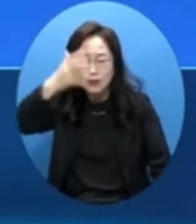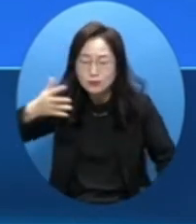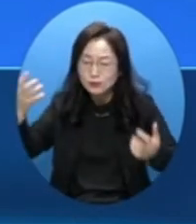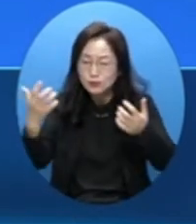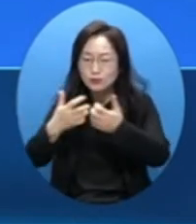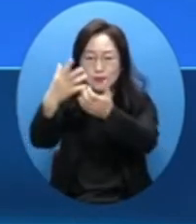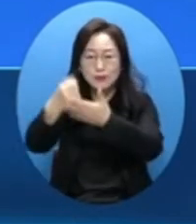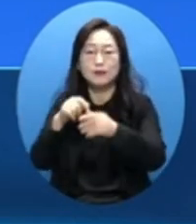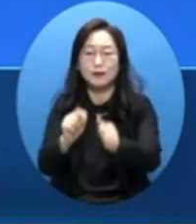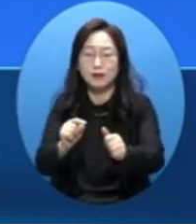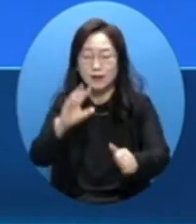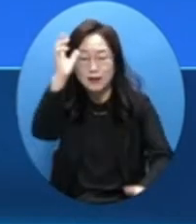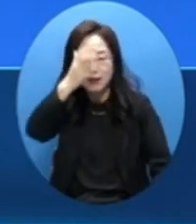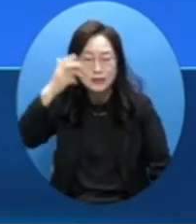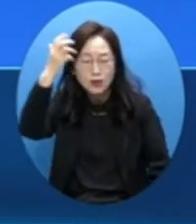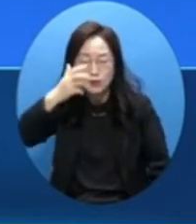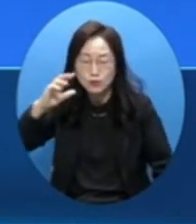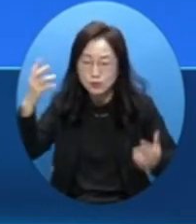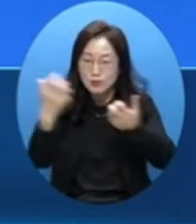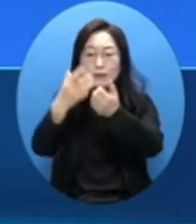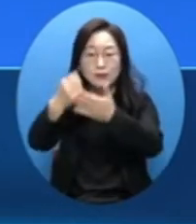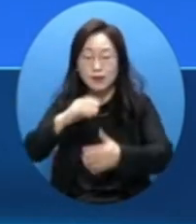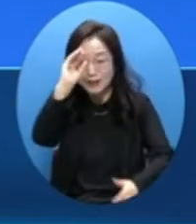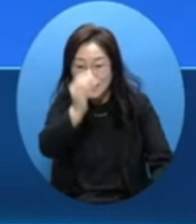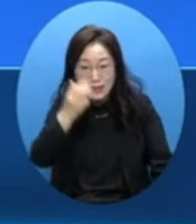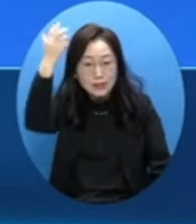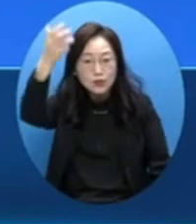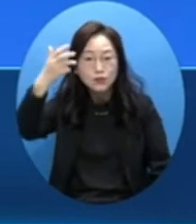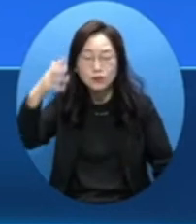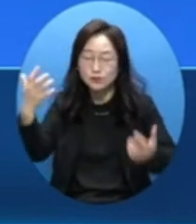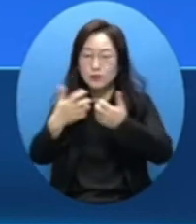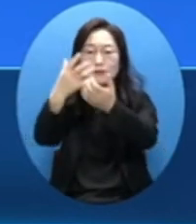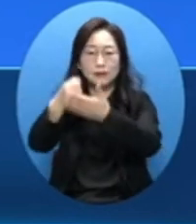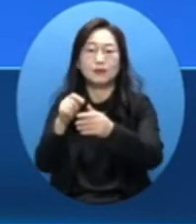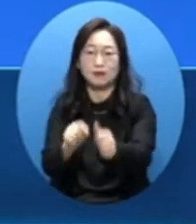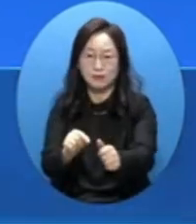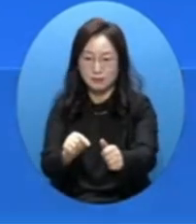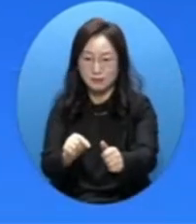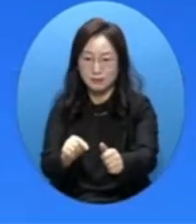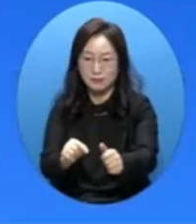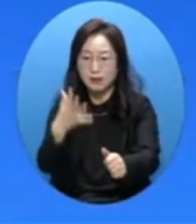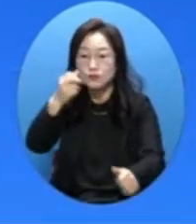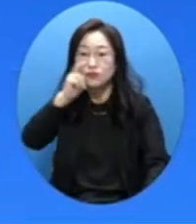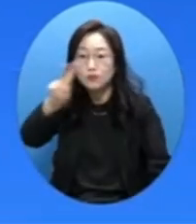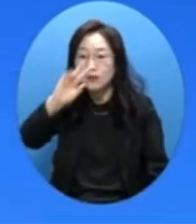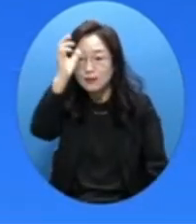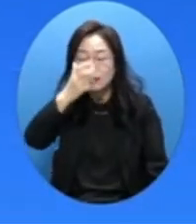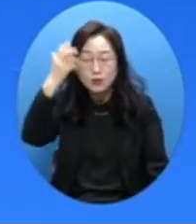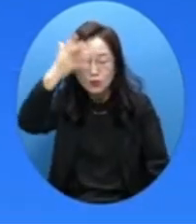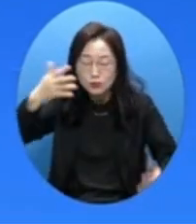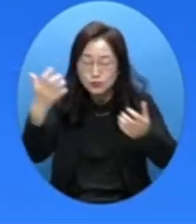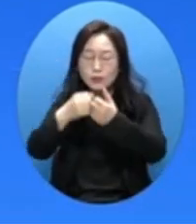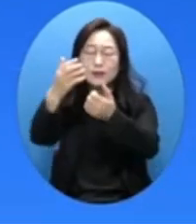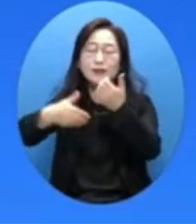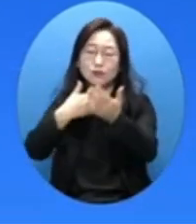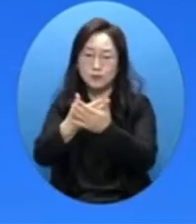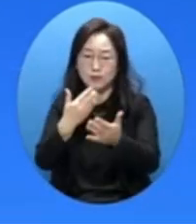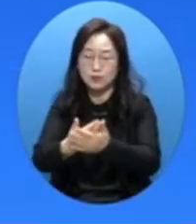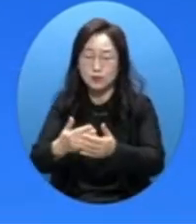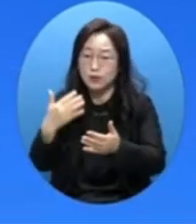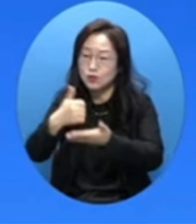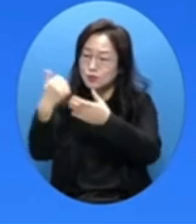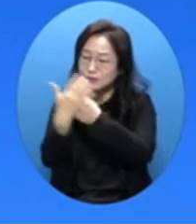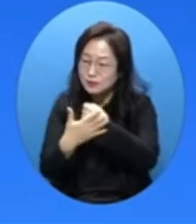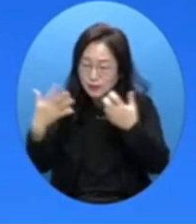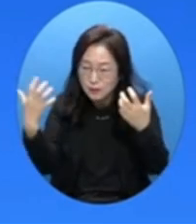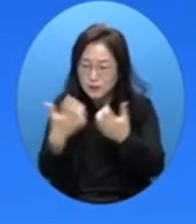충만함을 받으라. 성령으로 충만함을 받으라. 성령으로 충만을 받으라. 주여, 우리를 성령으로 충만케 하여 주옵소서. 주님의 은혜가